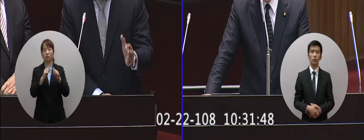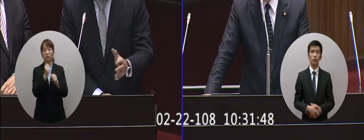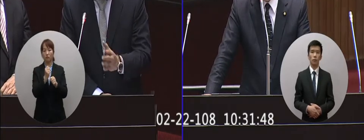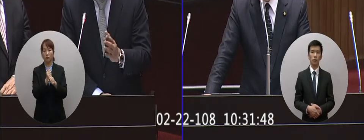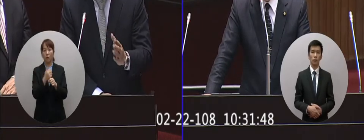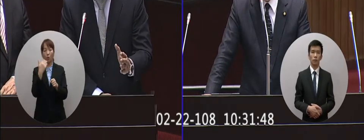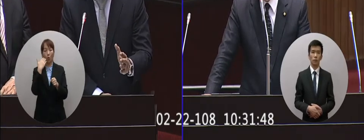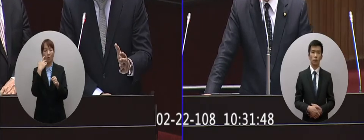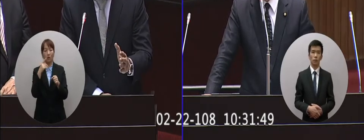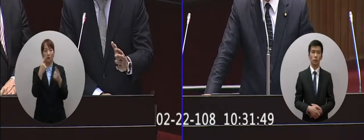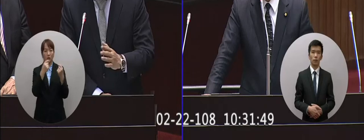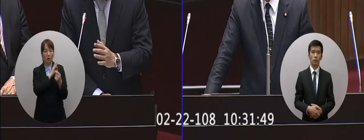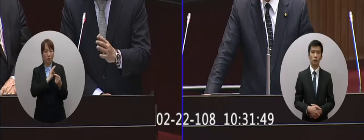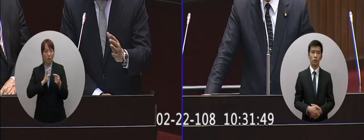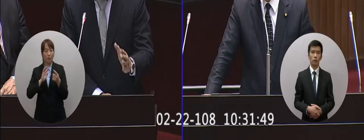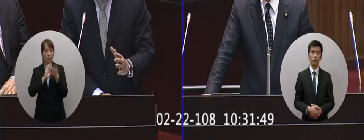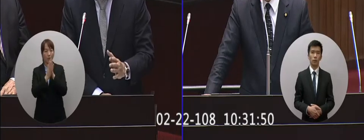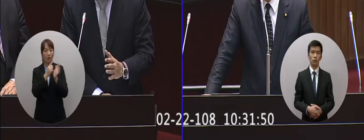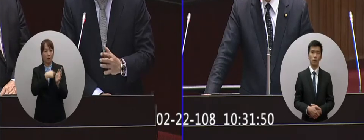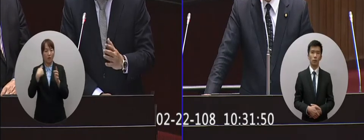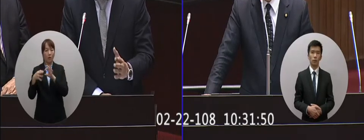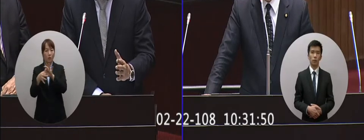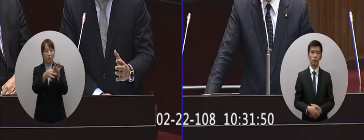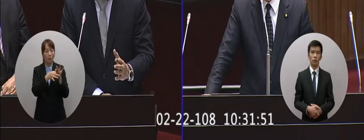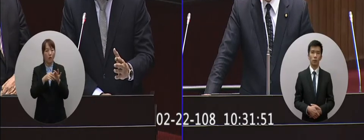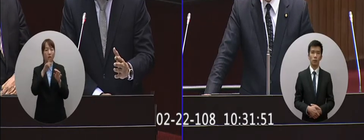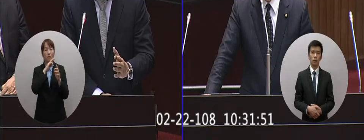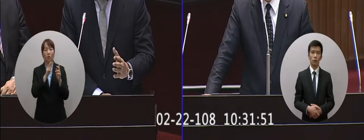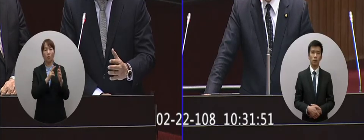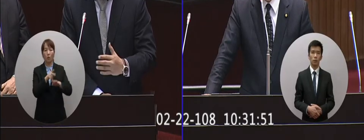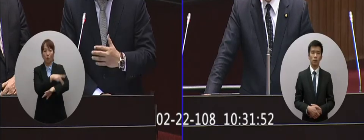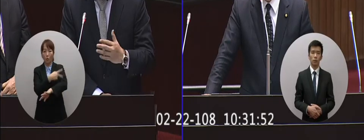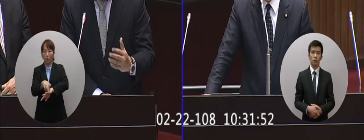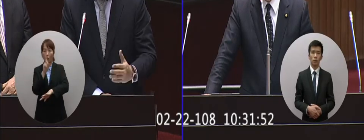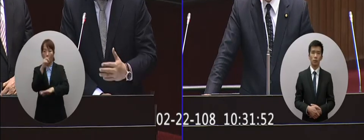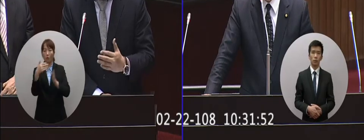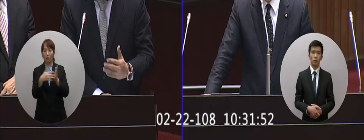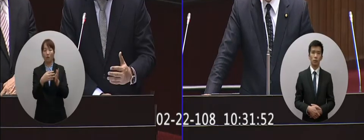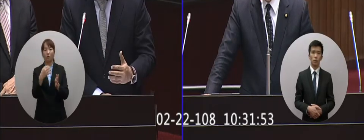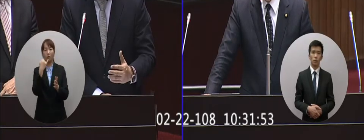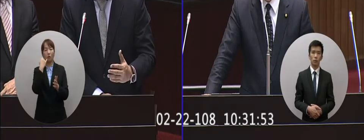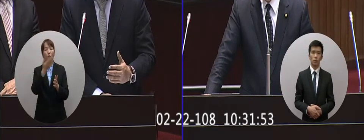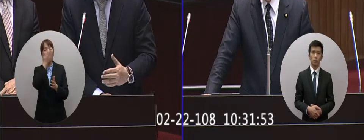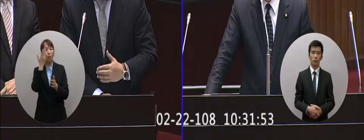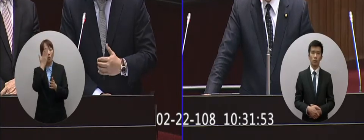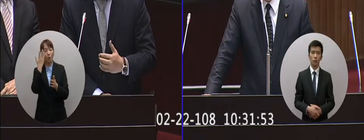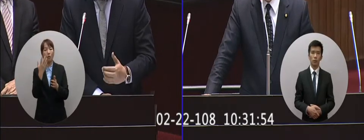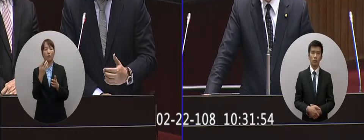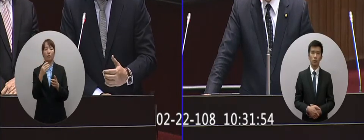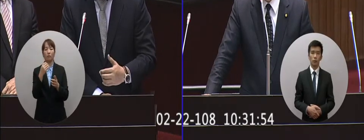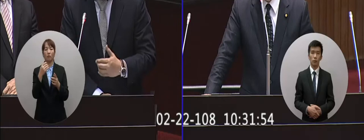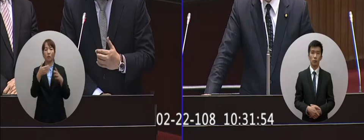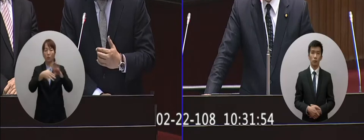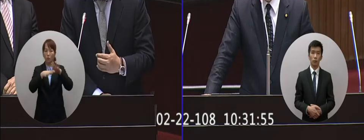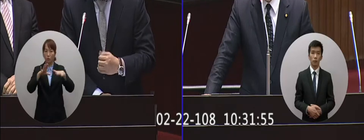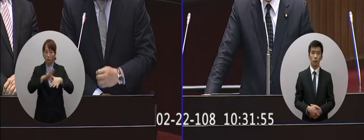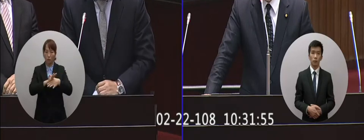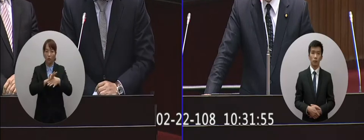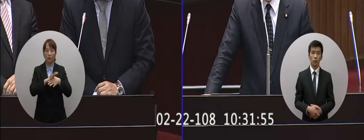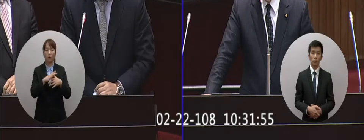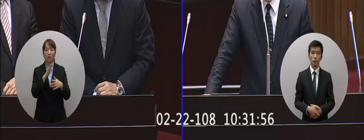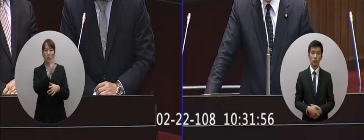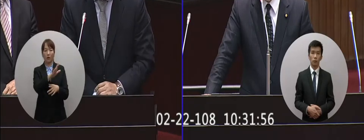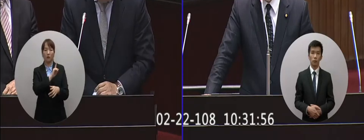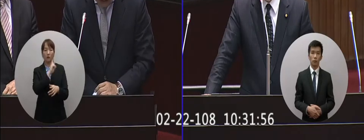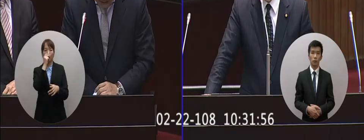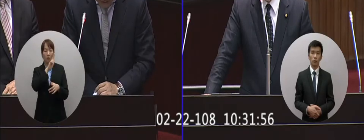如果把珍珠串成项链，这就不只是通勤而已，它具有非常多观光、文化还有在地